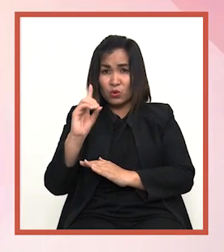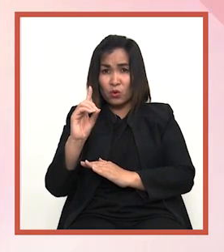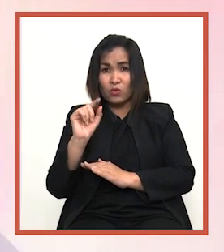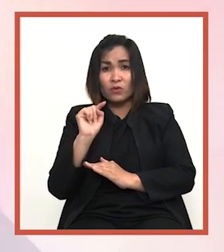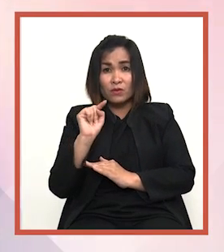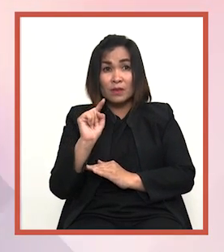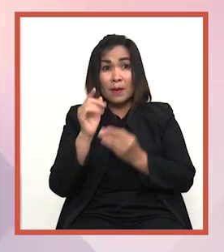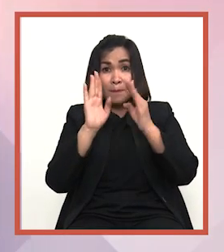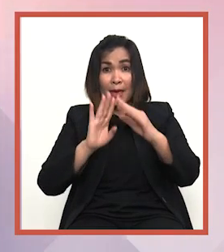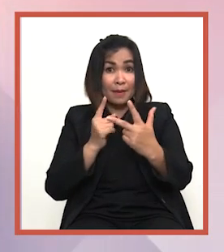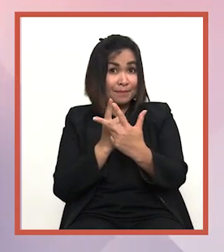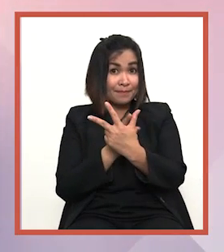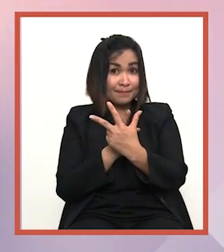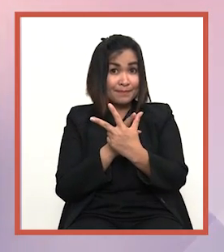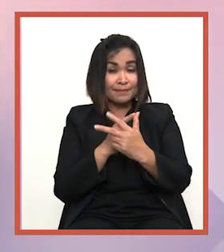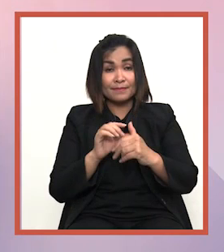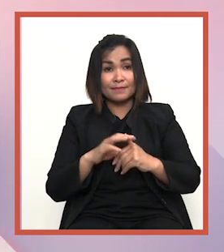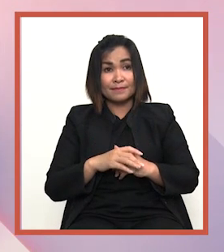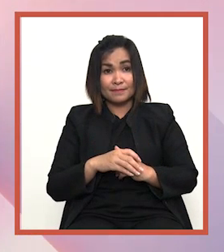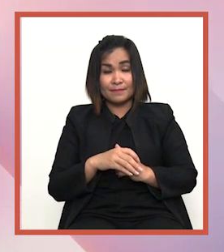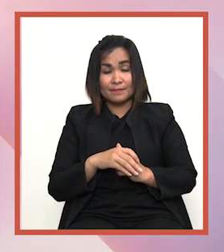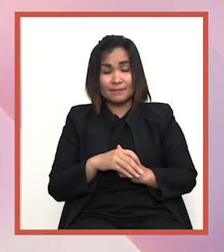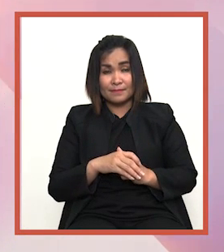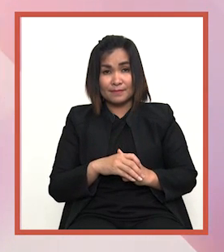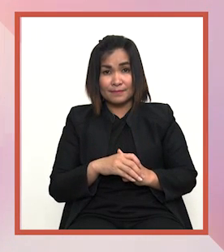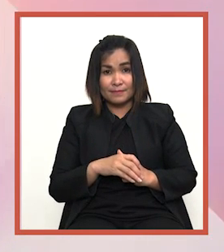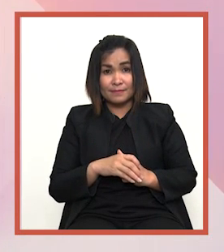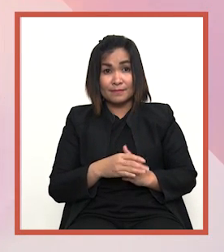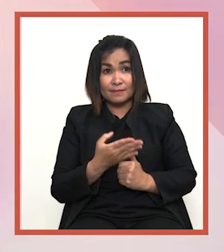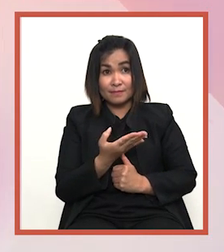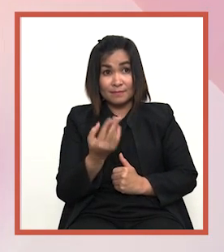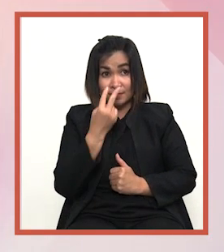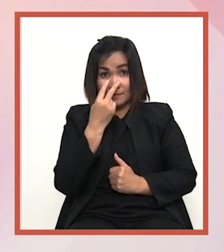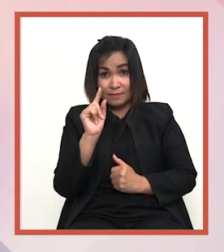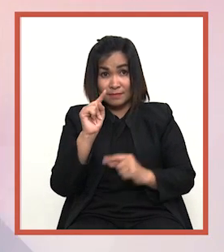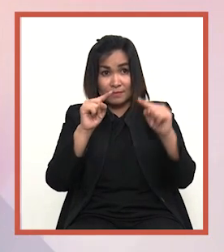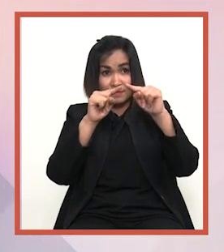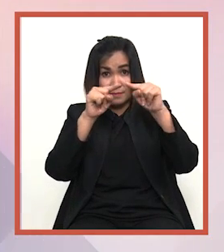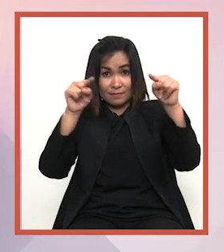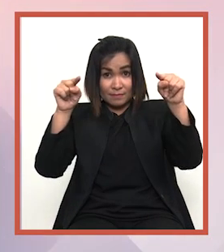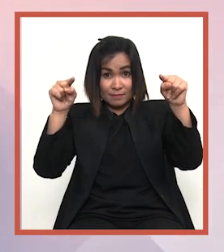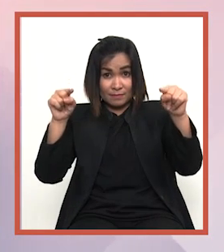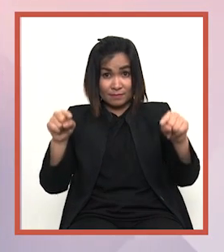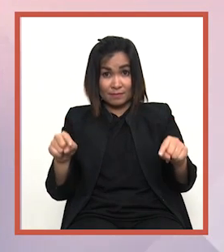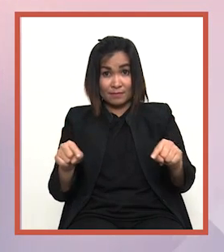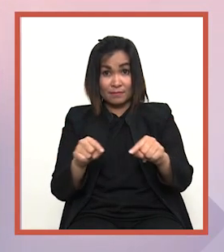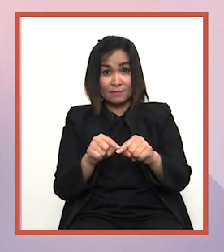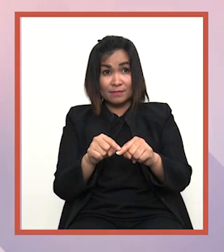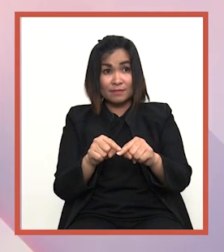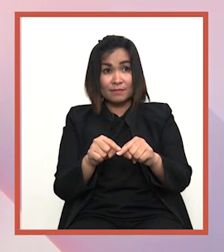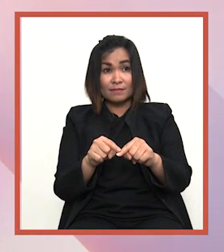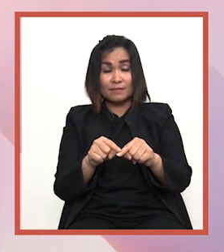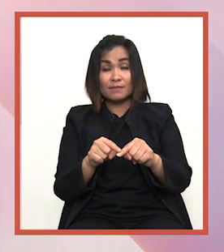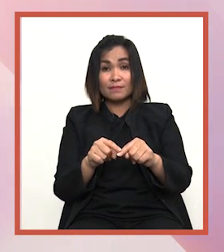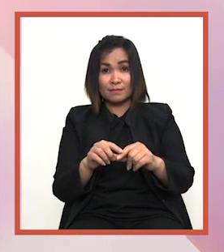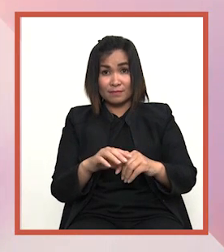ในรูปแบบแรกนะแบบงานสมบูรณ์นะครับนักเรียนจะเห็นกล่องนะครับนะใส่นะครับก